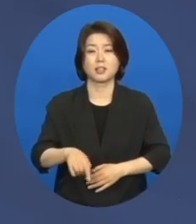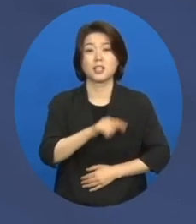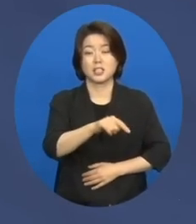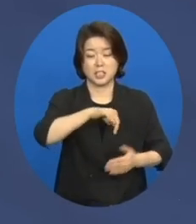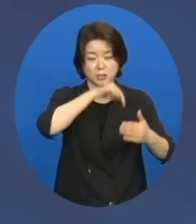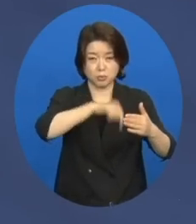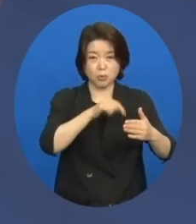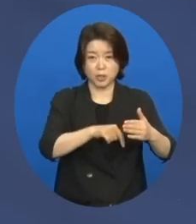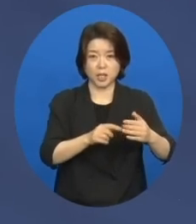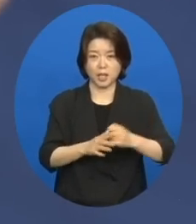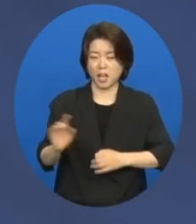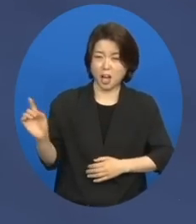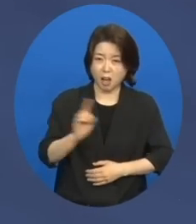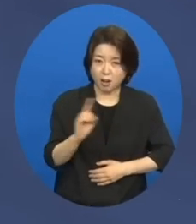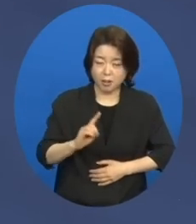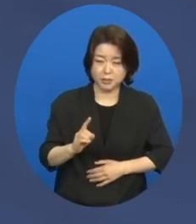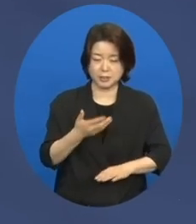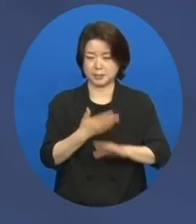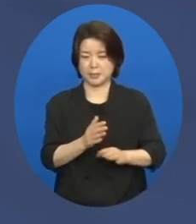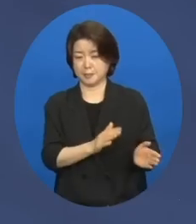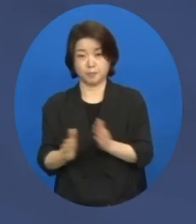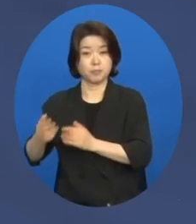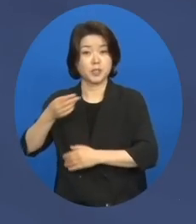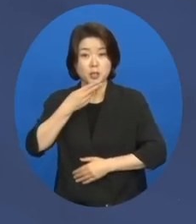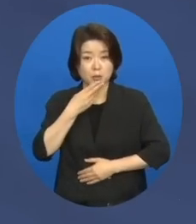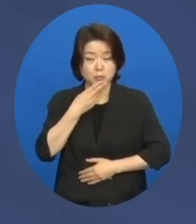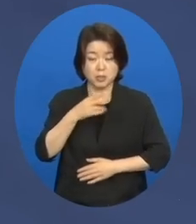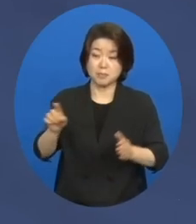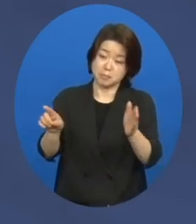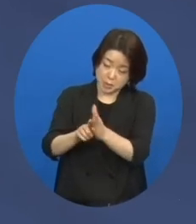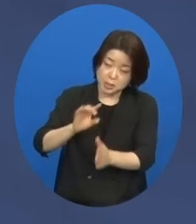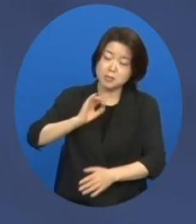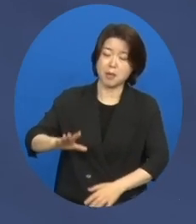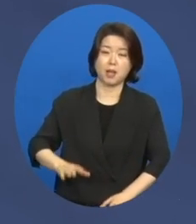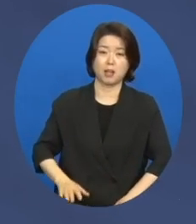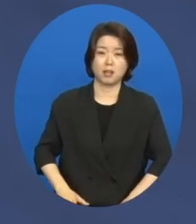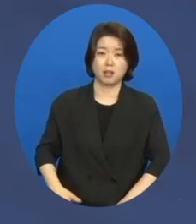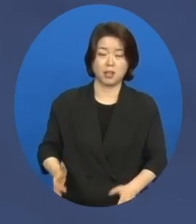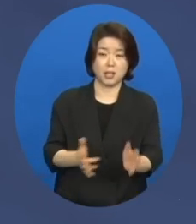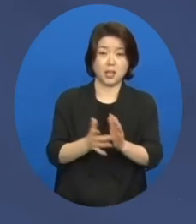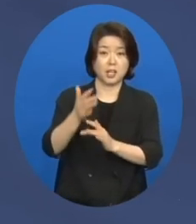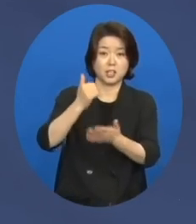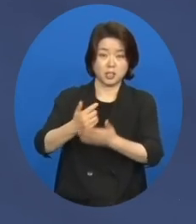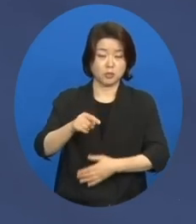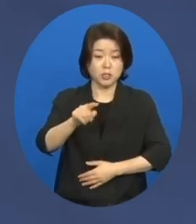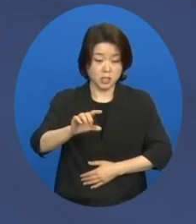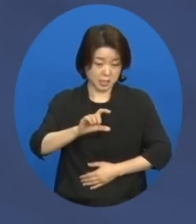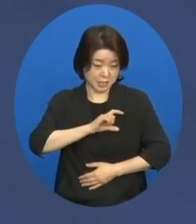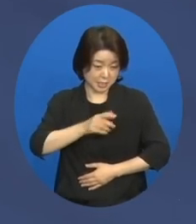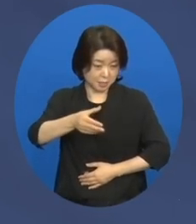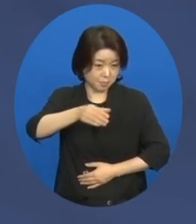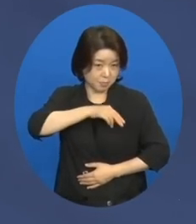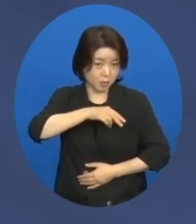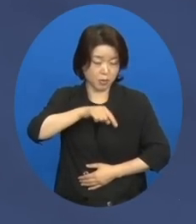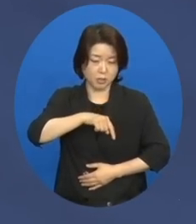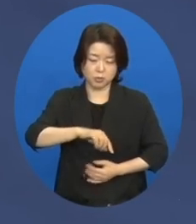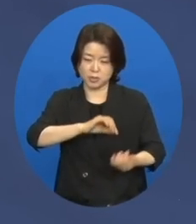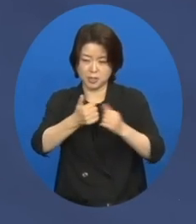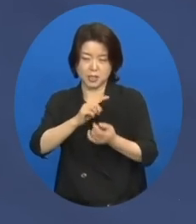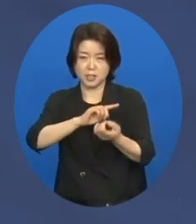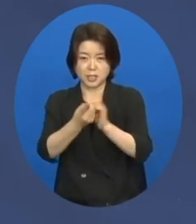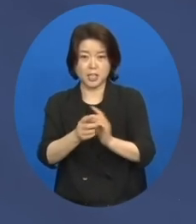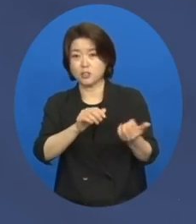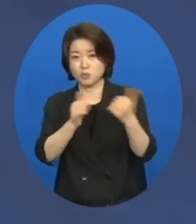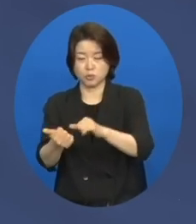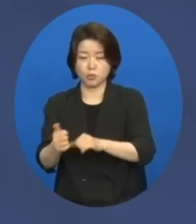안에 어떤 다른 준비 없이 믿기만 하면 예수가 내 이름표 달고 대신 죽으시고 너와